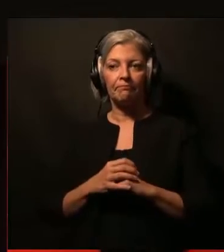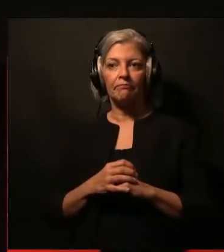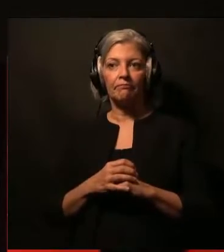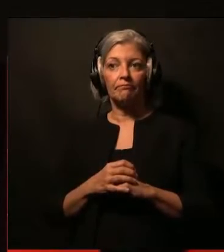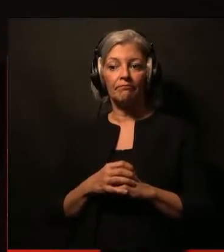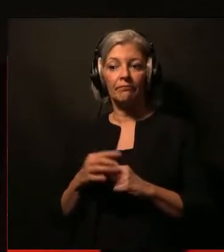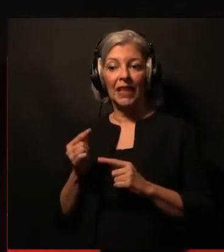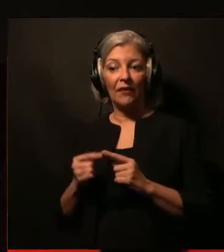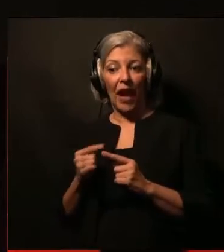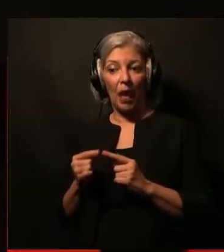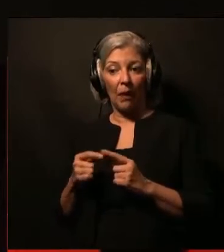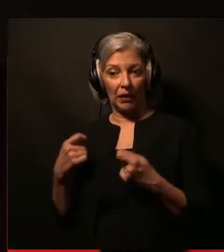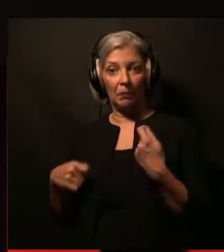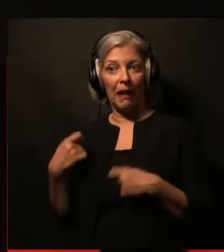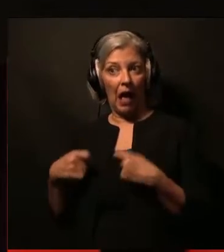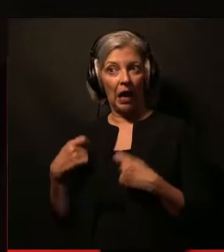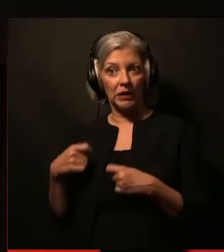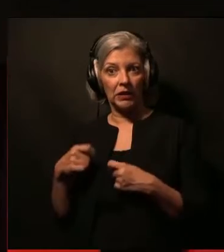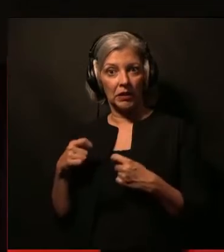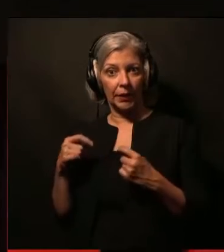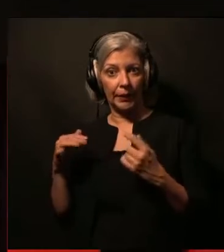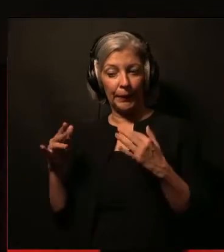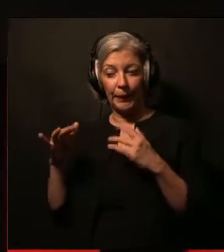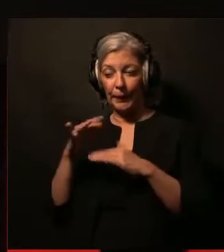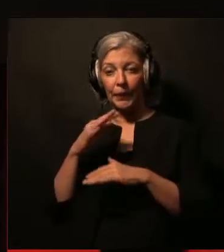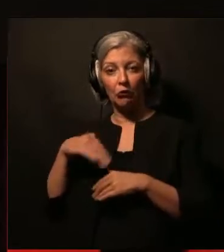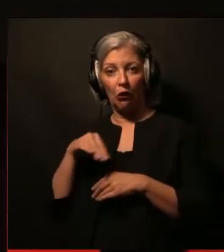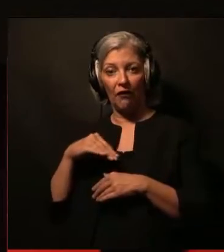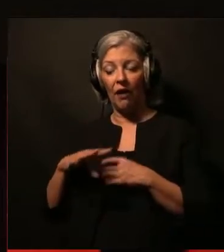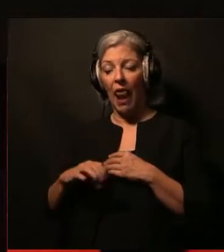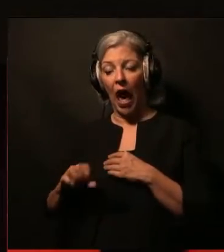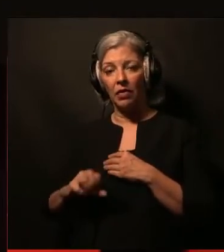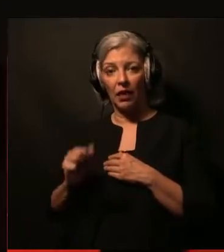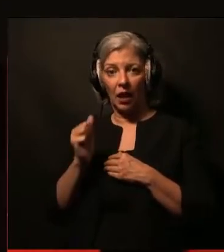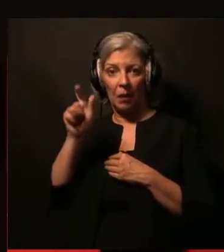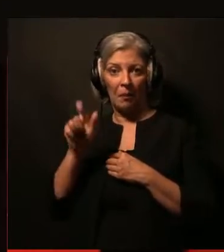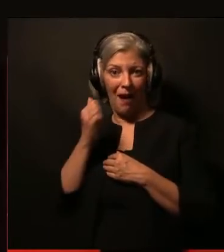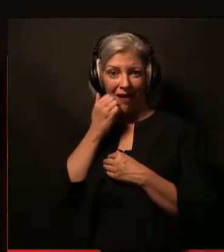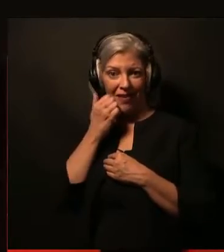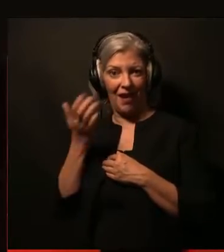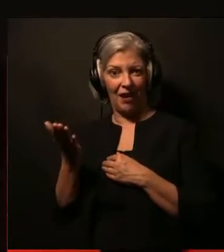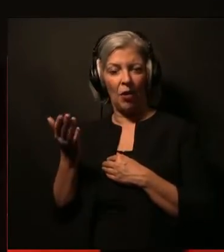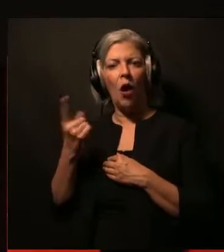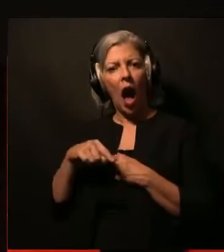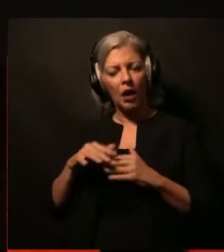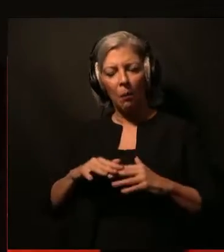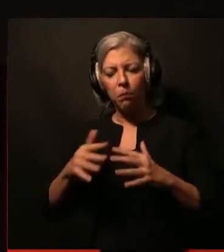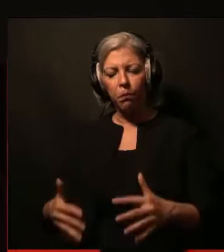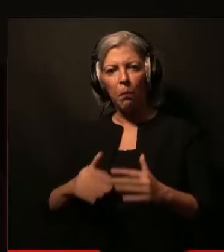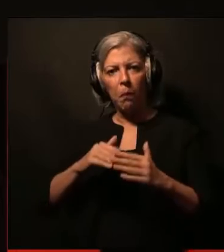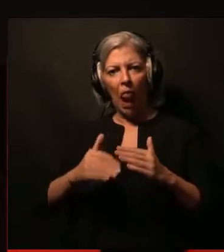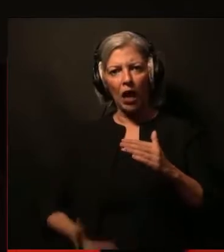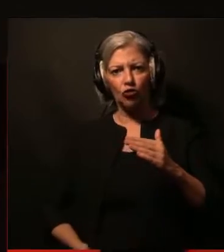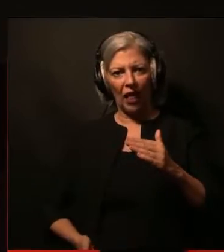questi frammenti plastici sono stati Trovati nel latte materno nella placenta dei bambini